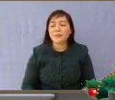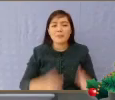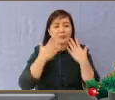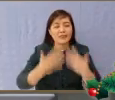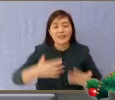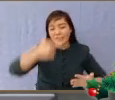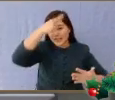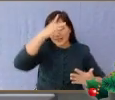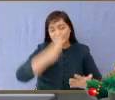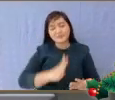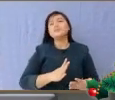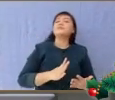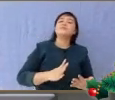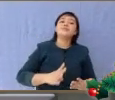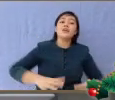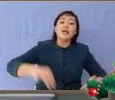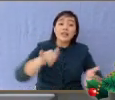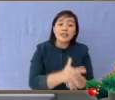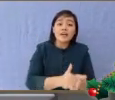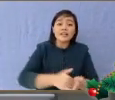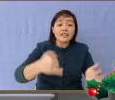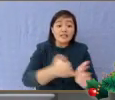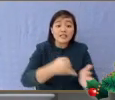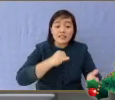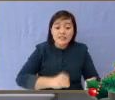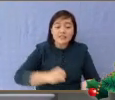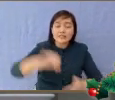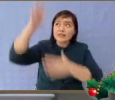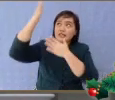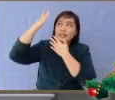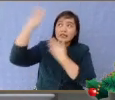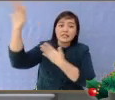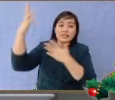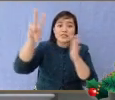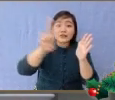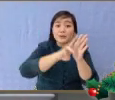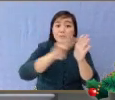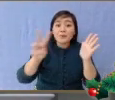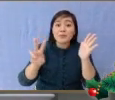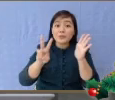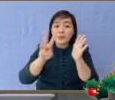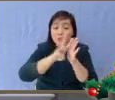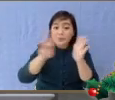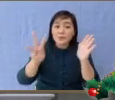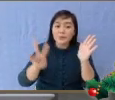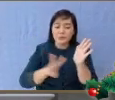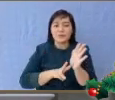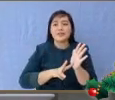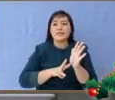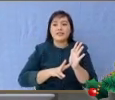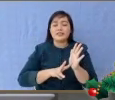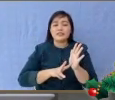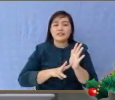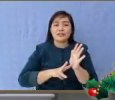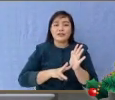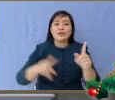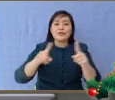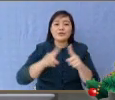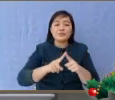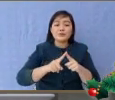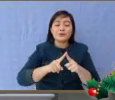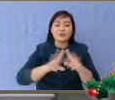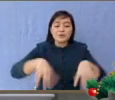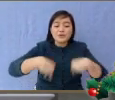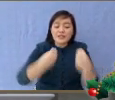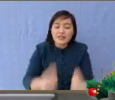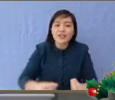kumbaga, niloob ng Panginoon yung ganung pagkakataon para itong mensahe na ito ay talagang para sa atin po. O